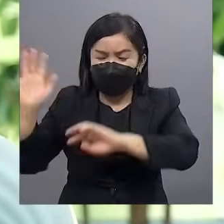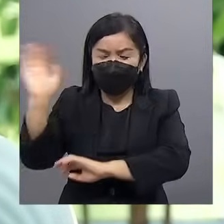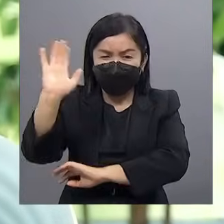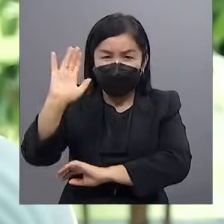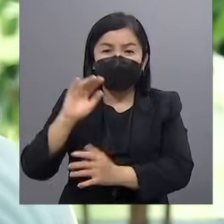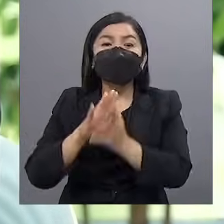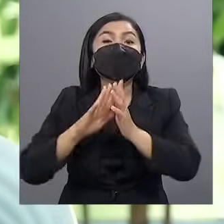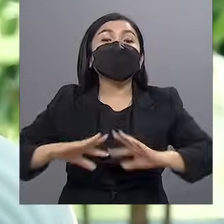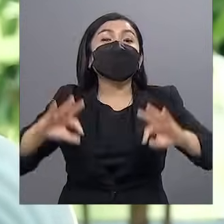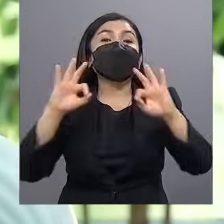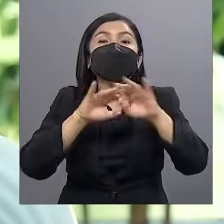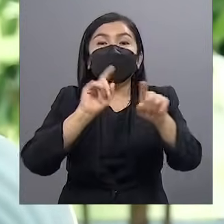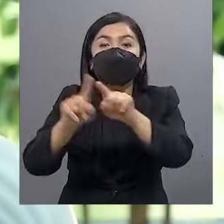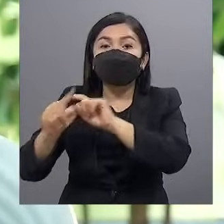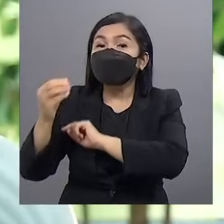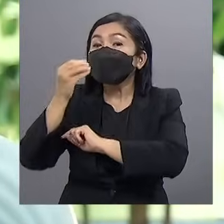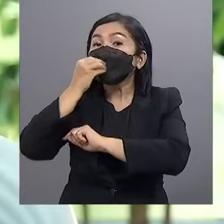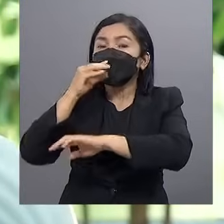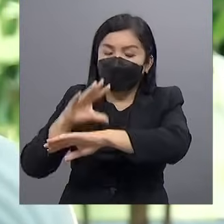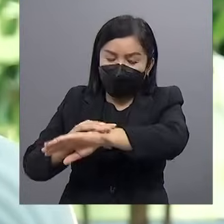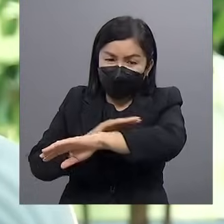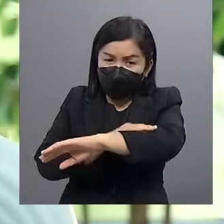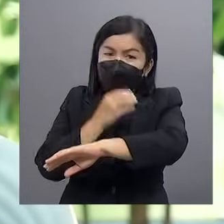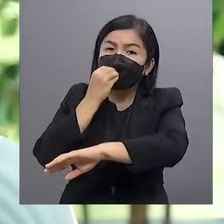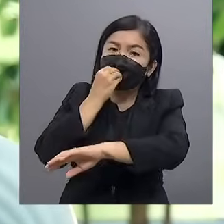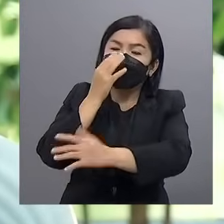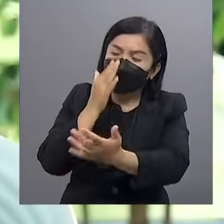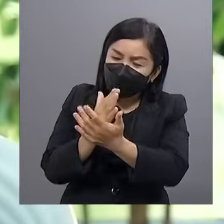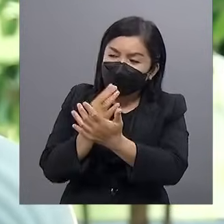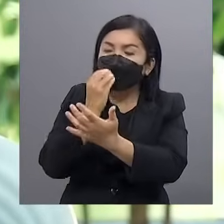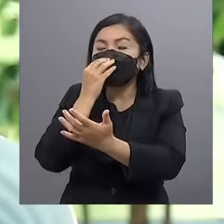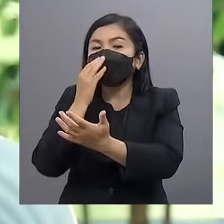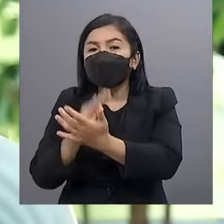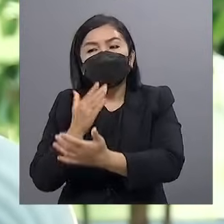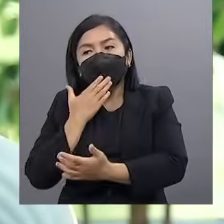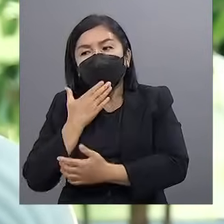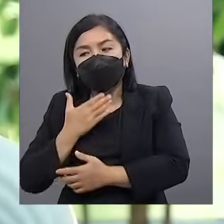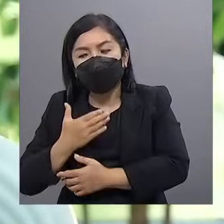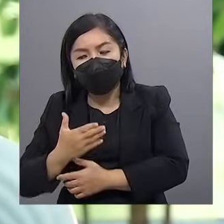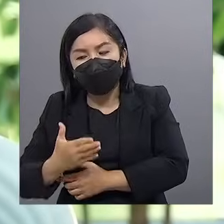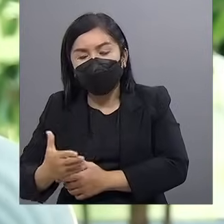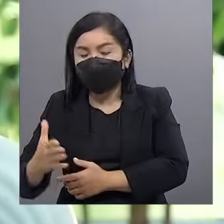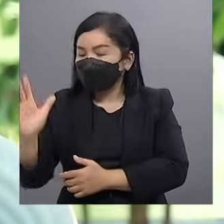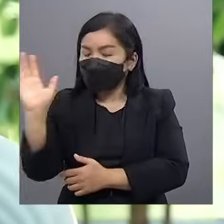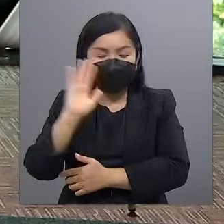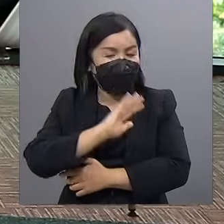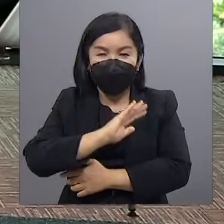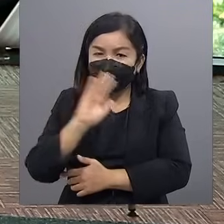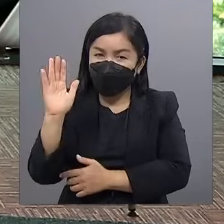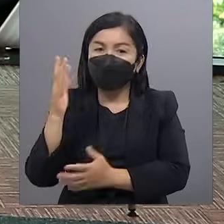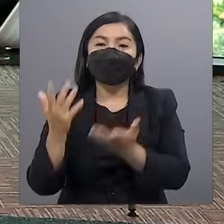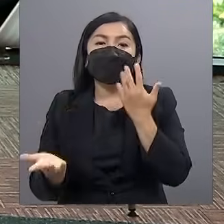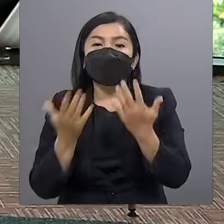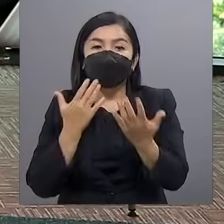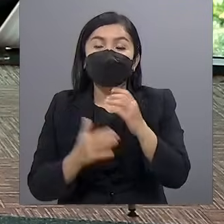วิตามินต่างๆพวกนี้เนี่ยเรากินบ้านหยุดบ้านนะครับไม่จำเป็นจะต้องกินต่อเนื่องไปตลอดหรือเลือกจากคู่กันให้ถูกเช่น C